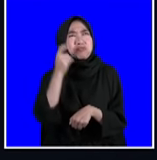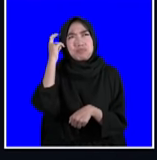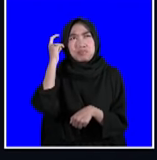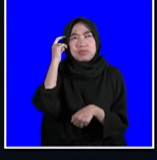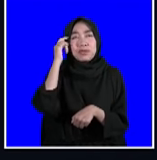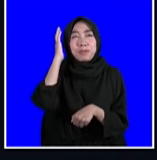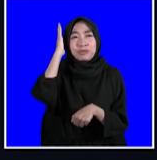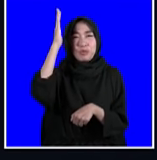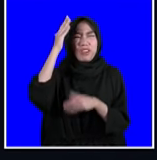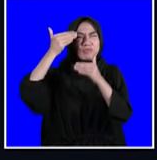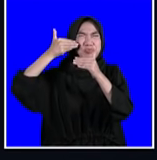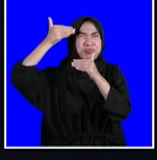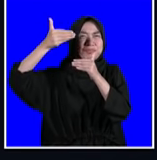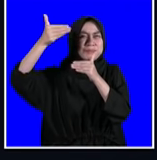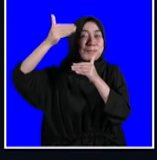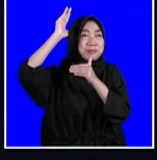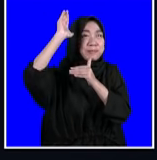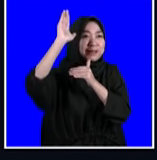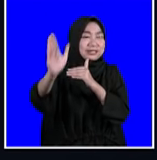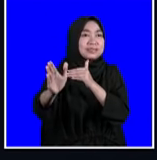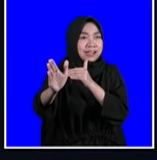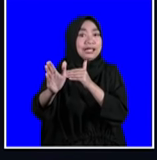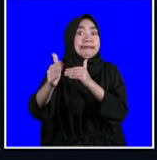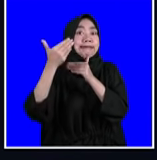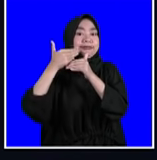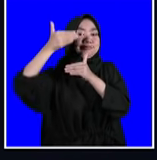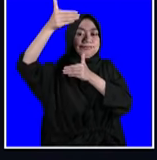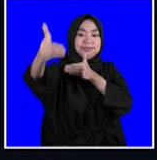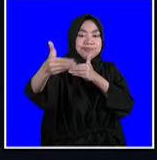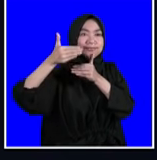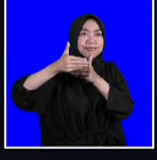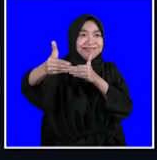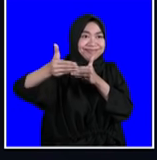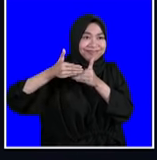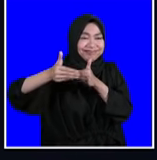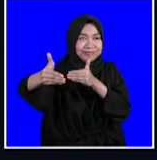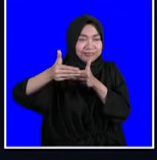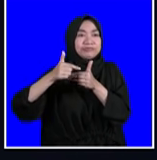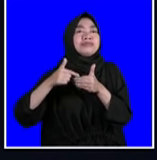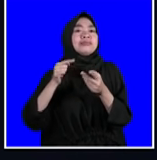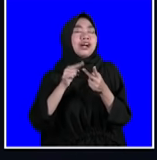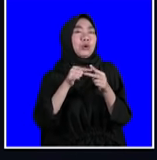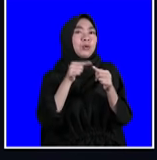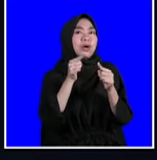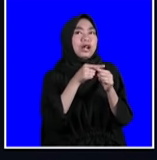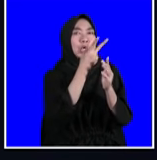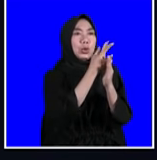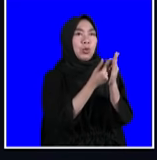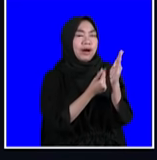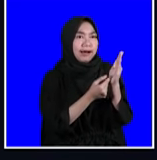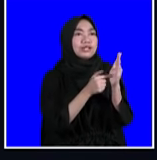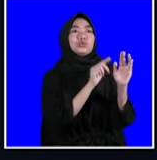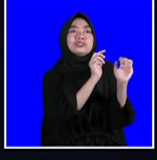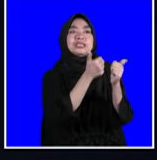juga masih panjang. Nah, di dalam masa depan tersebut ada berbagai kebutuhan keuangan yang harus